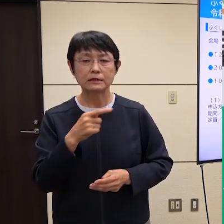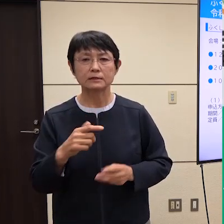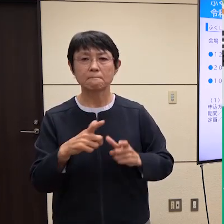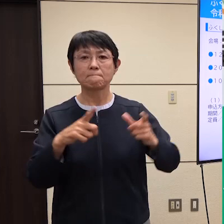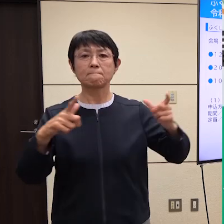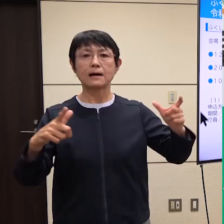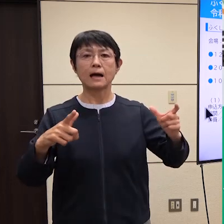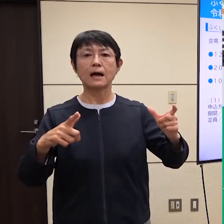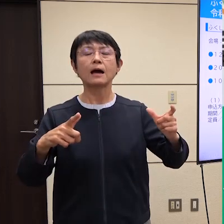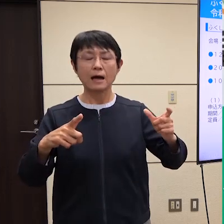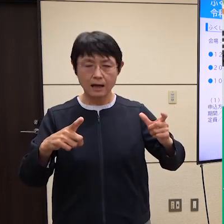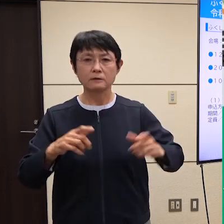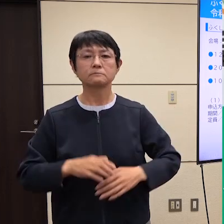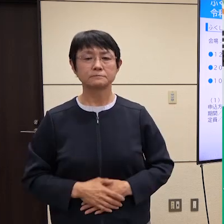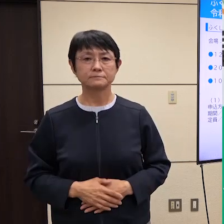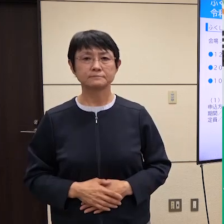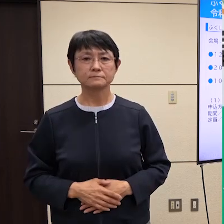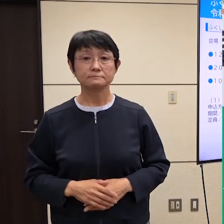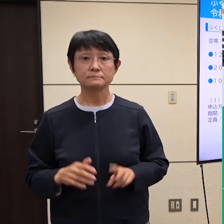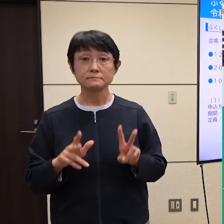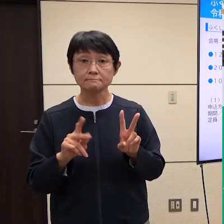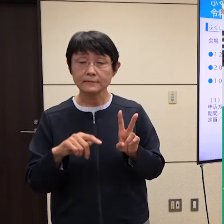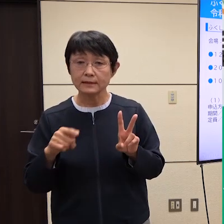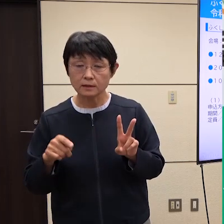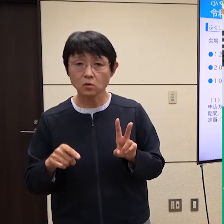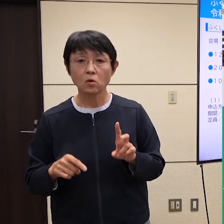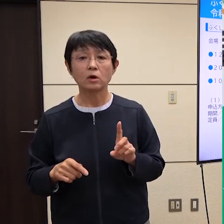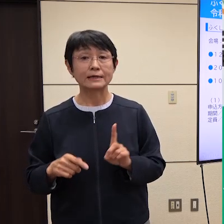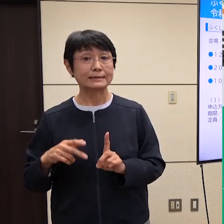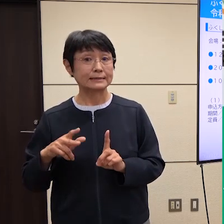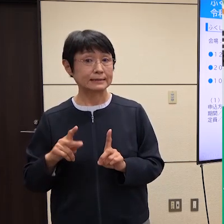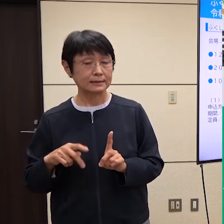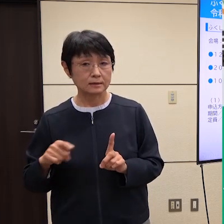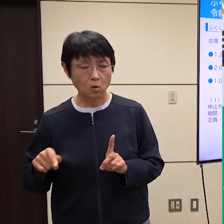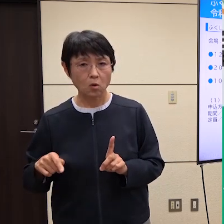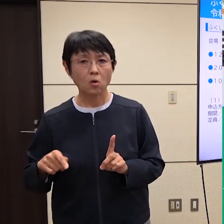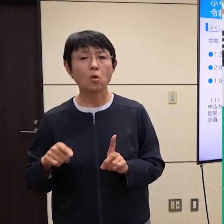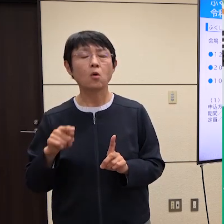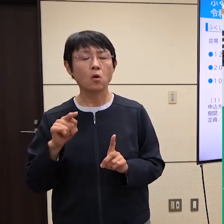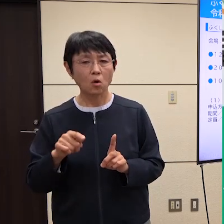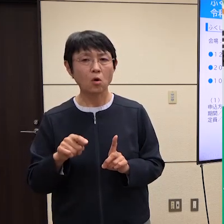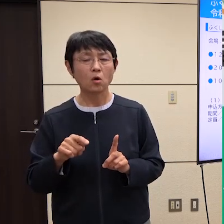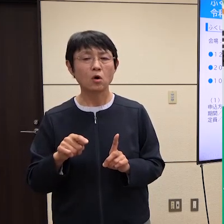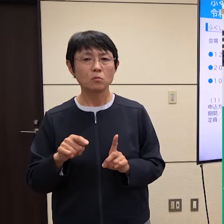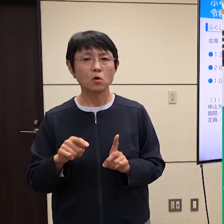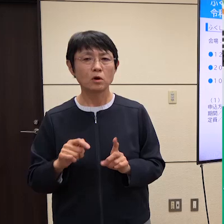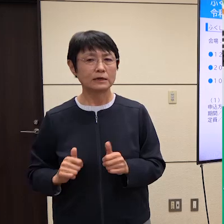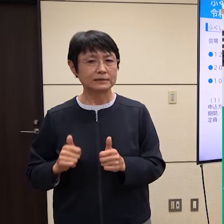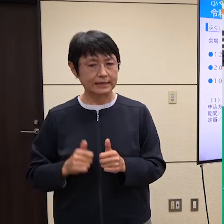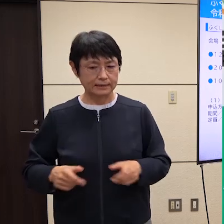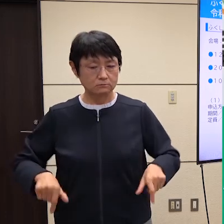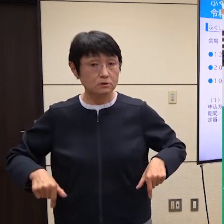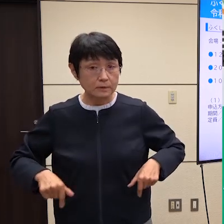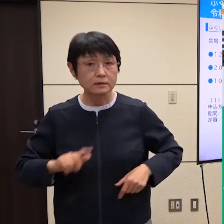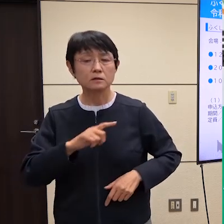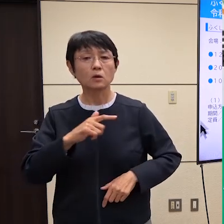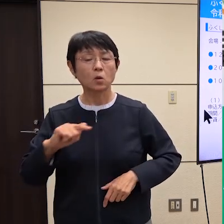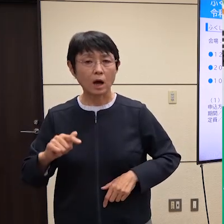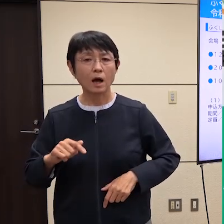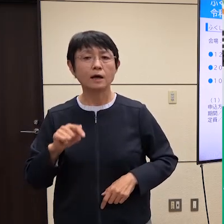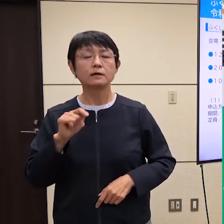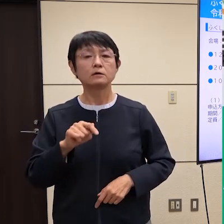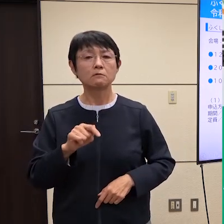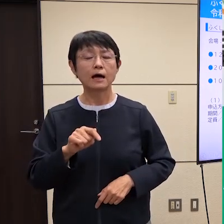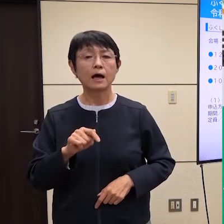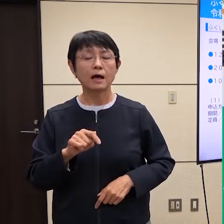また、2キロ、1キロそれぞれ、ファンランペアの部あるいはチャレンジ車椅子、この辺は